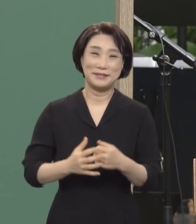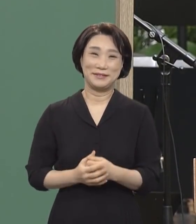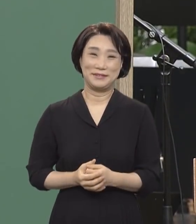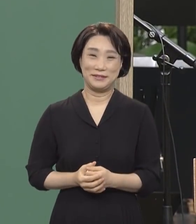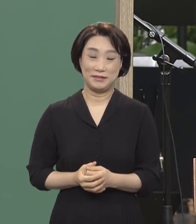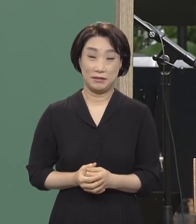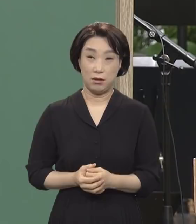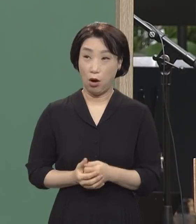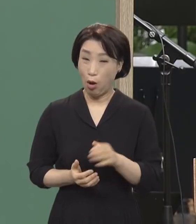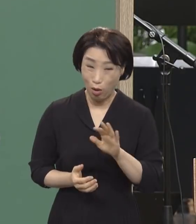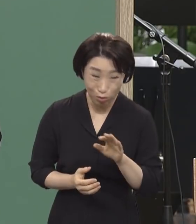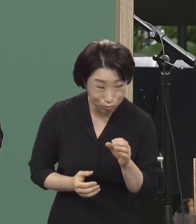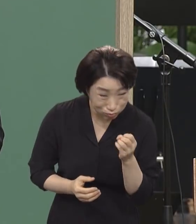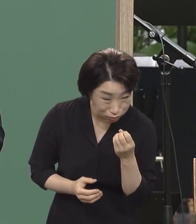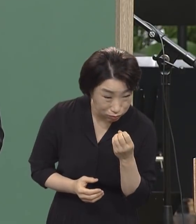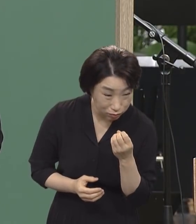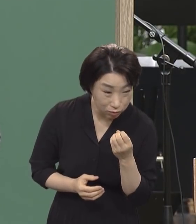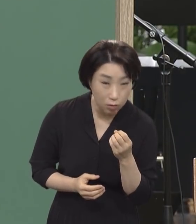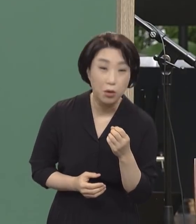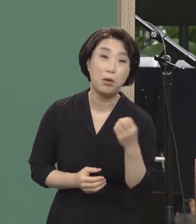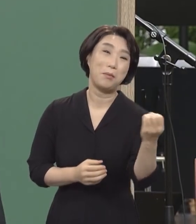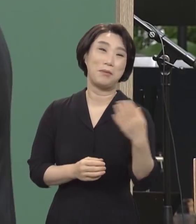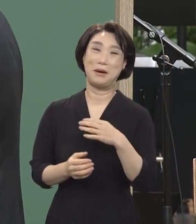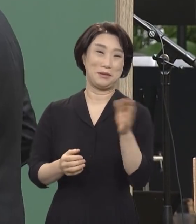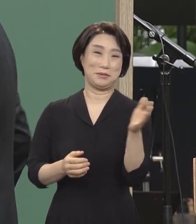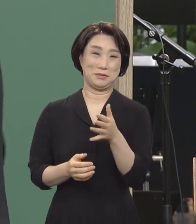아니라고 부정할 수 없어요.